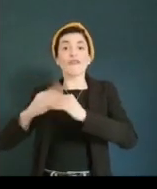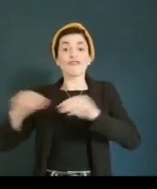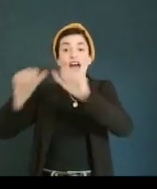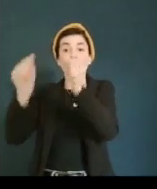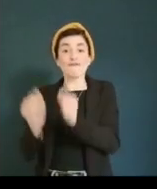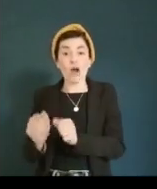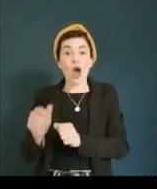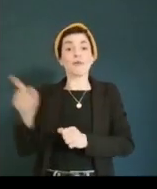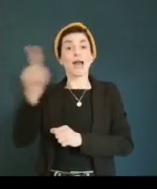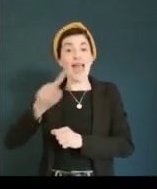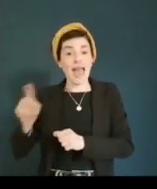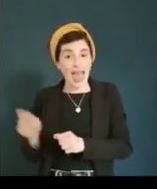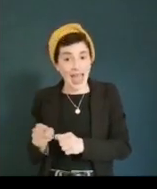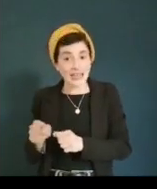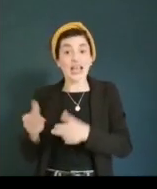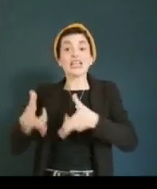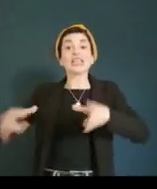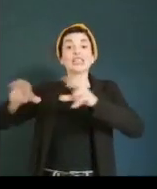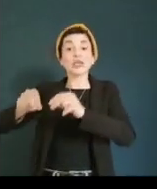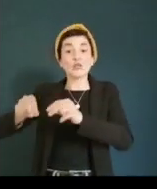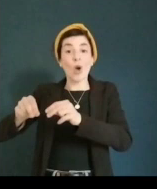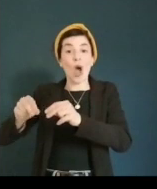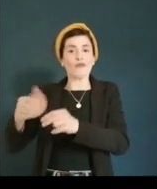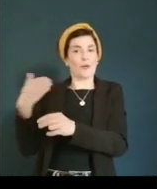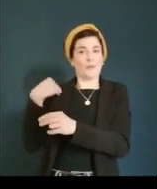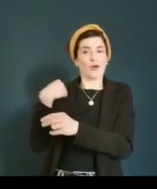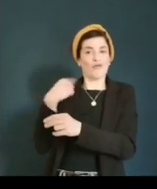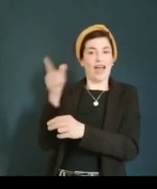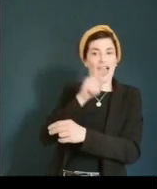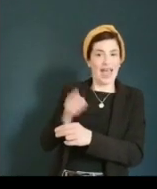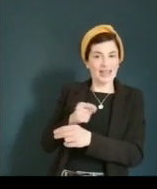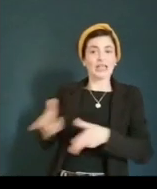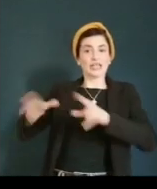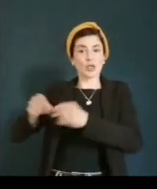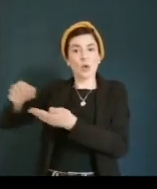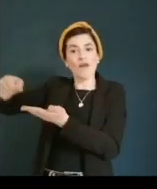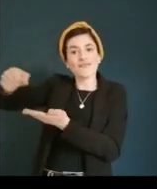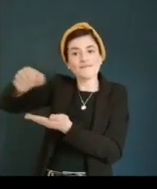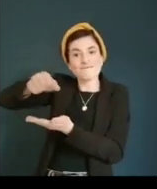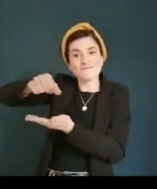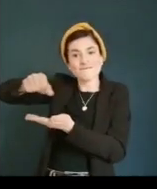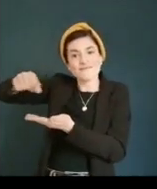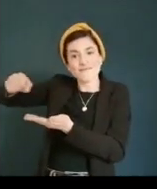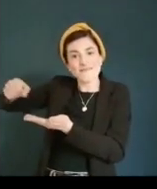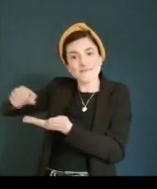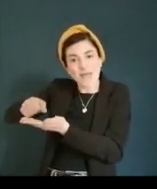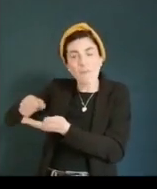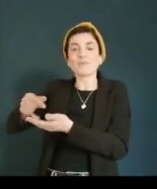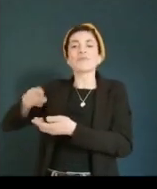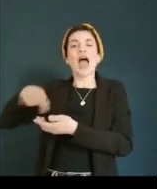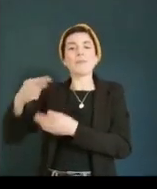ripratico l'incisione centrale come nella prima S che ho fatto prima e poi gioco a fare anche